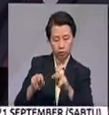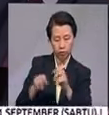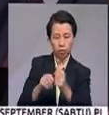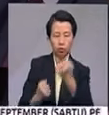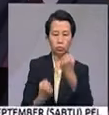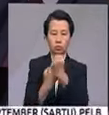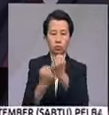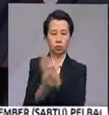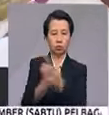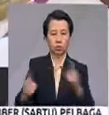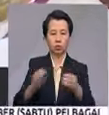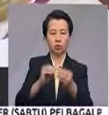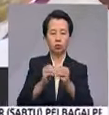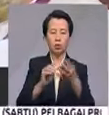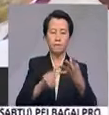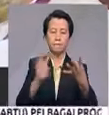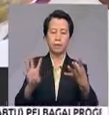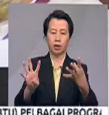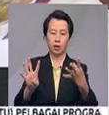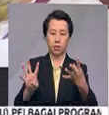tonggak demokrasi keempat.